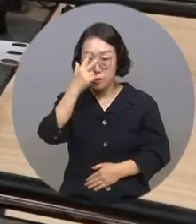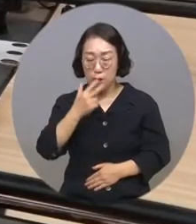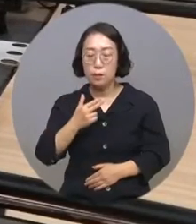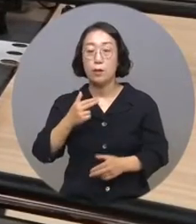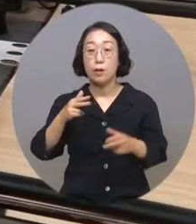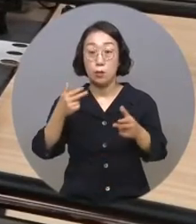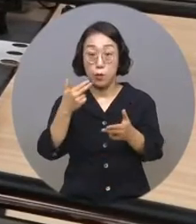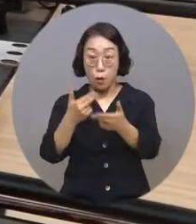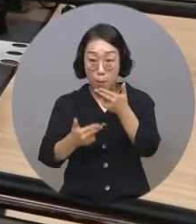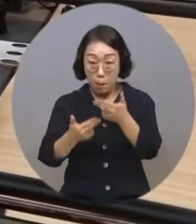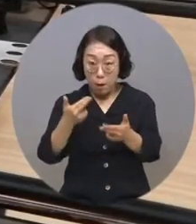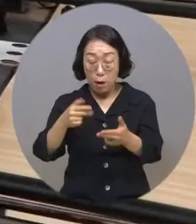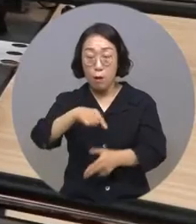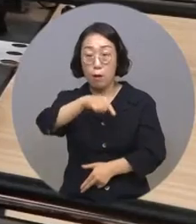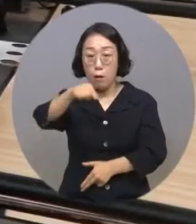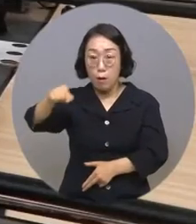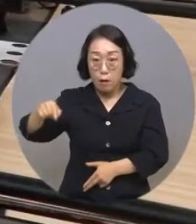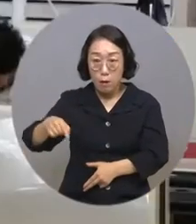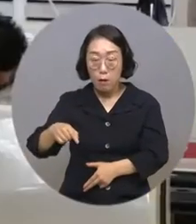순천시각장애인협회가 2022